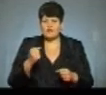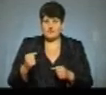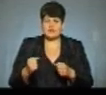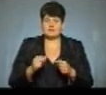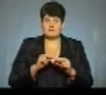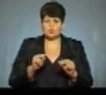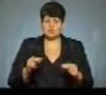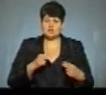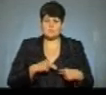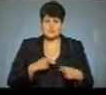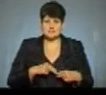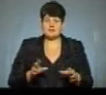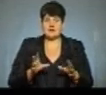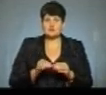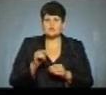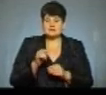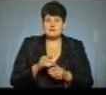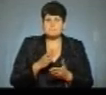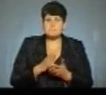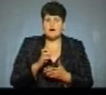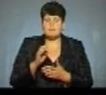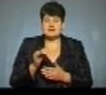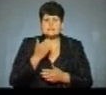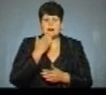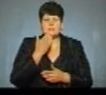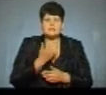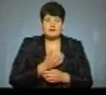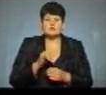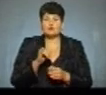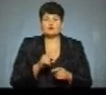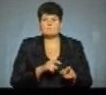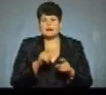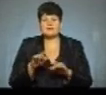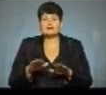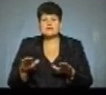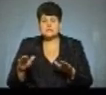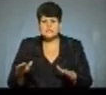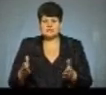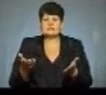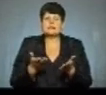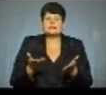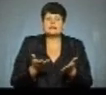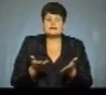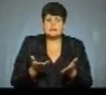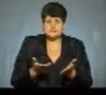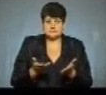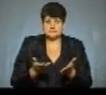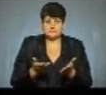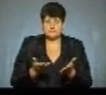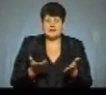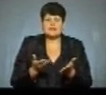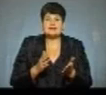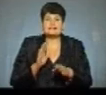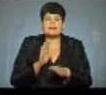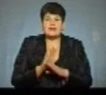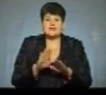інших працівників. Разом з тим мав би запитатися, куди переведені діти, яким чином, який